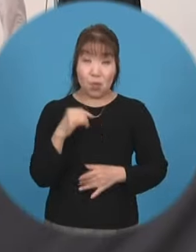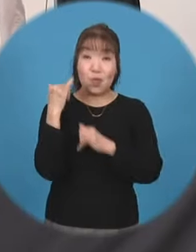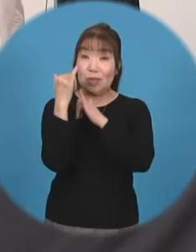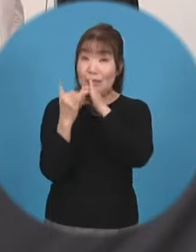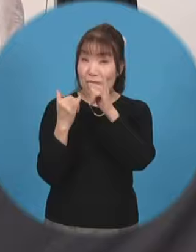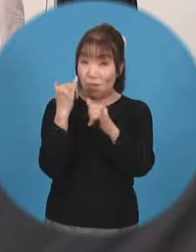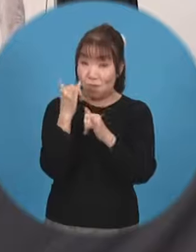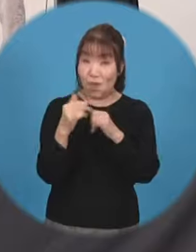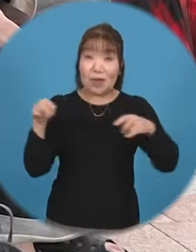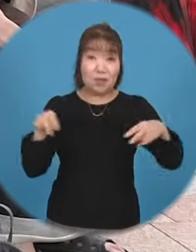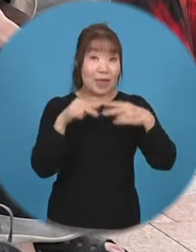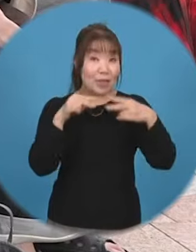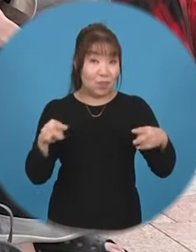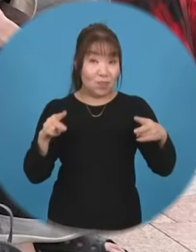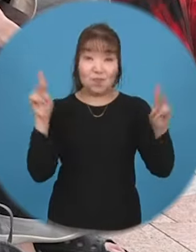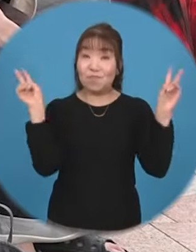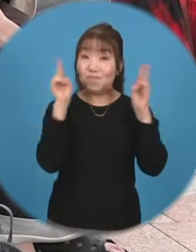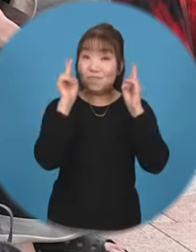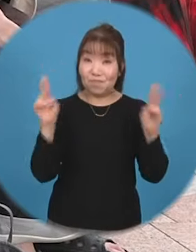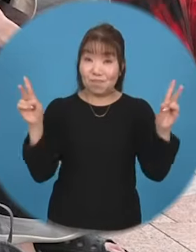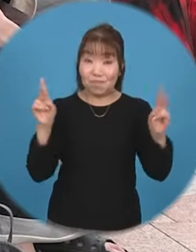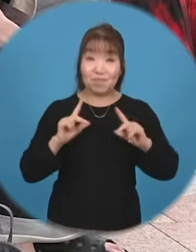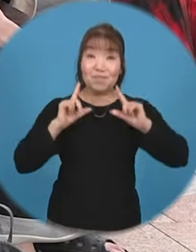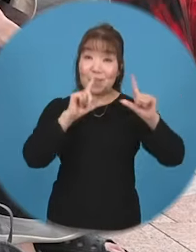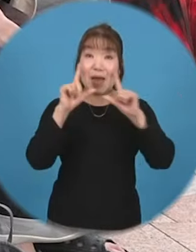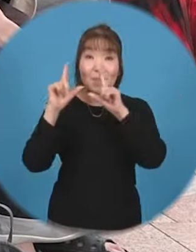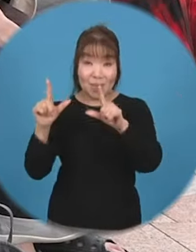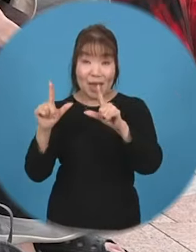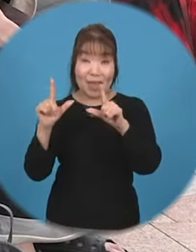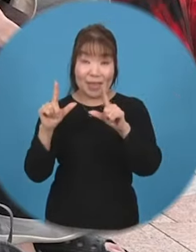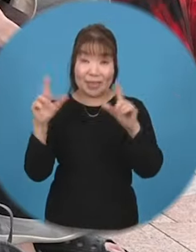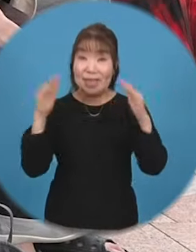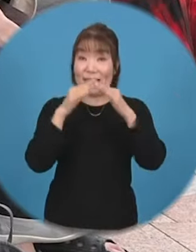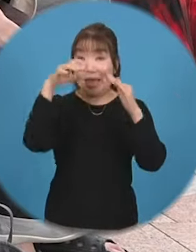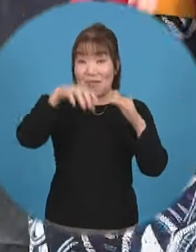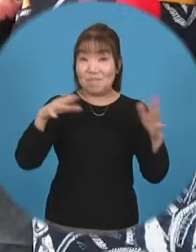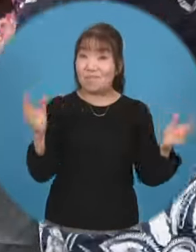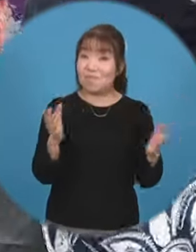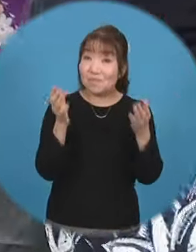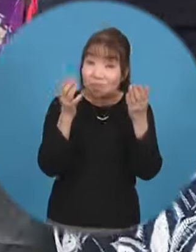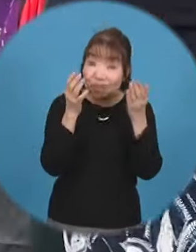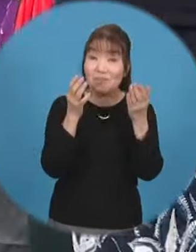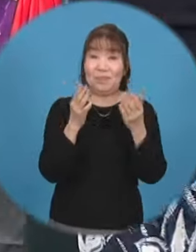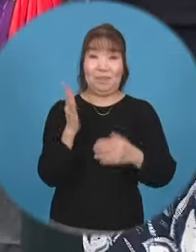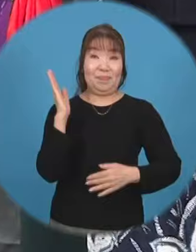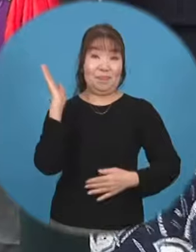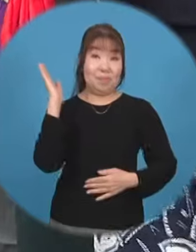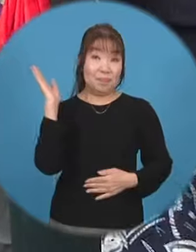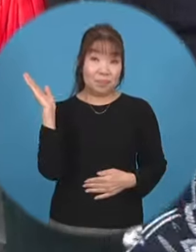なども披露され、会場は多くの人で盛り上がりました。